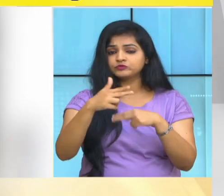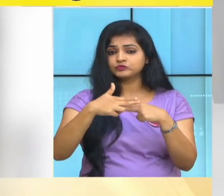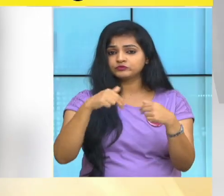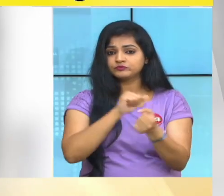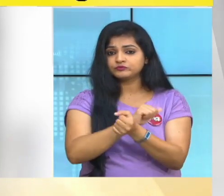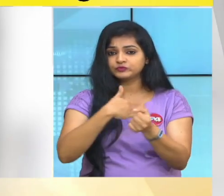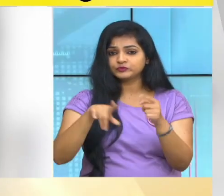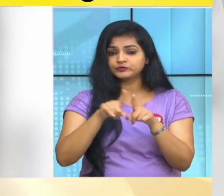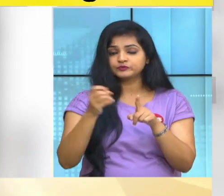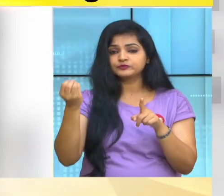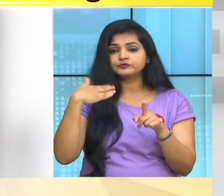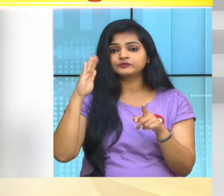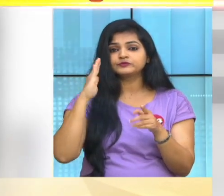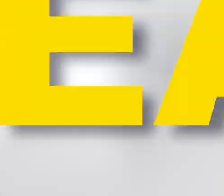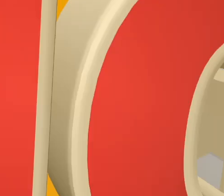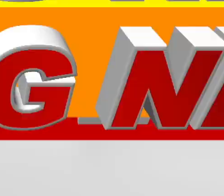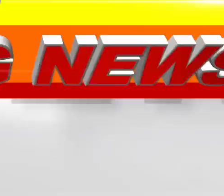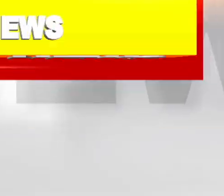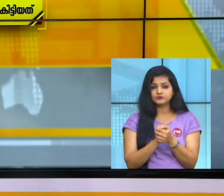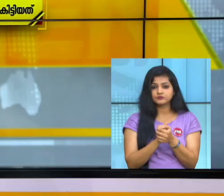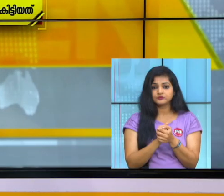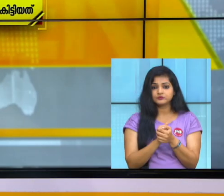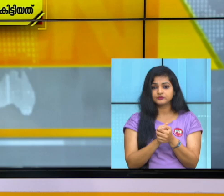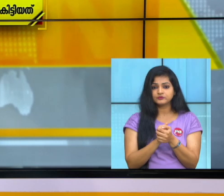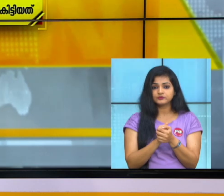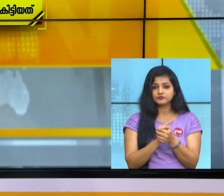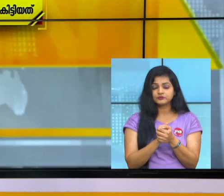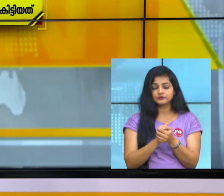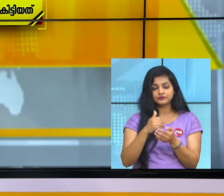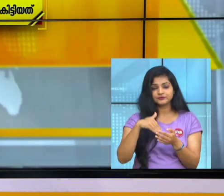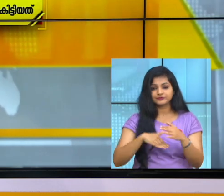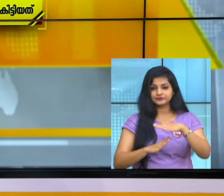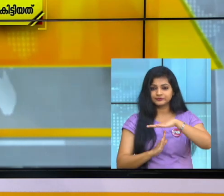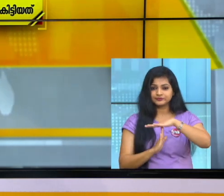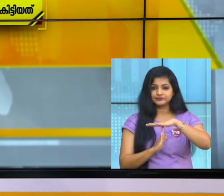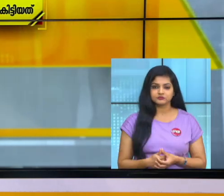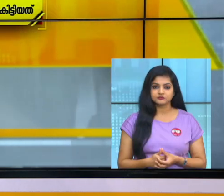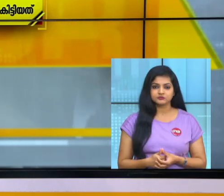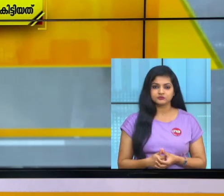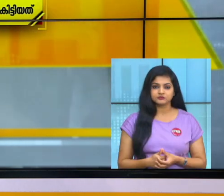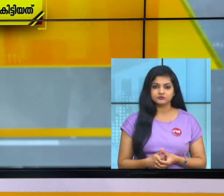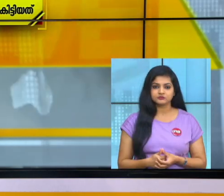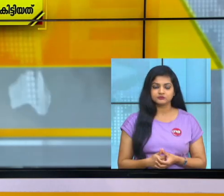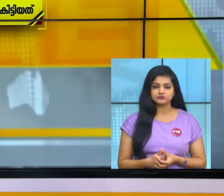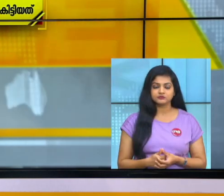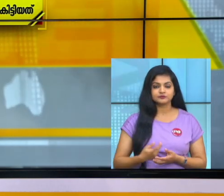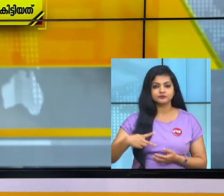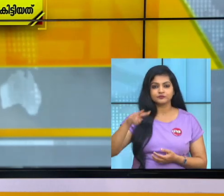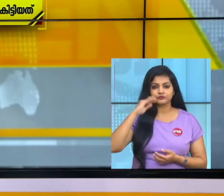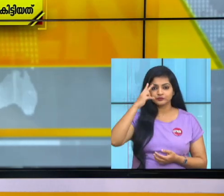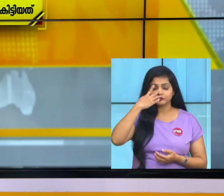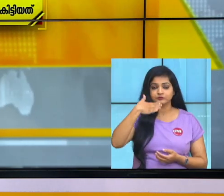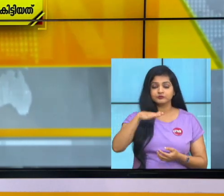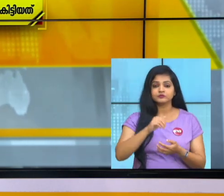ശരി, ഷഫീദ് റാവുത്തർ വിവരങ്ങൾ നൽകുകയായിരുന്നു തിരുവനന്തപുരത്ത്. മറ്റു വാർത്തകൾ ചെറിയൊരു ഇടവേളയ്ക്ക് ശേഷം. ഇപ്പോൾ പുറത്തുവരുന്ന